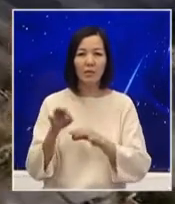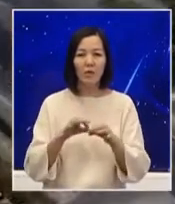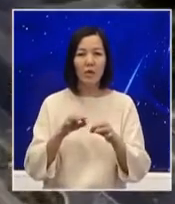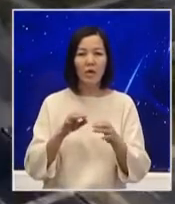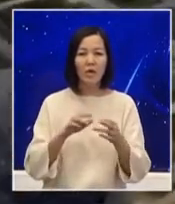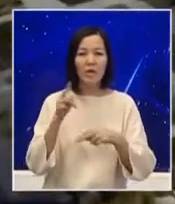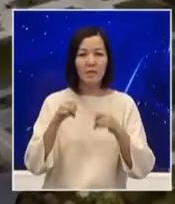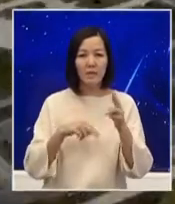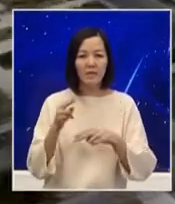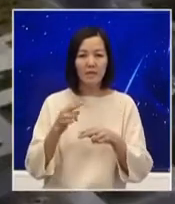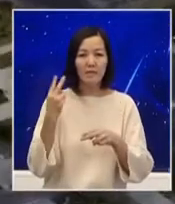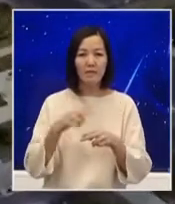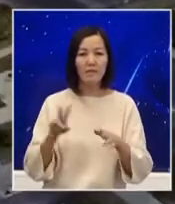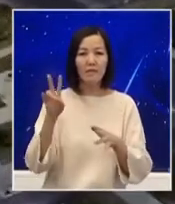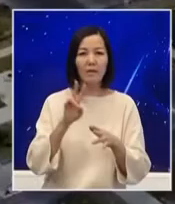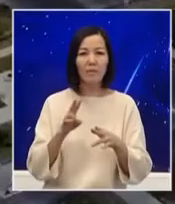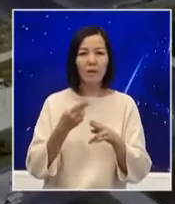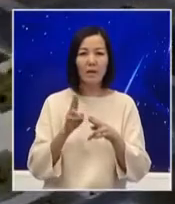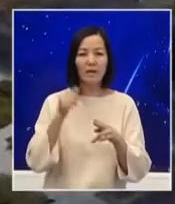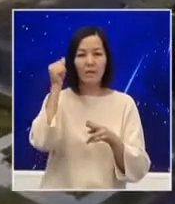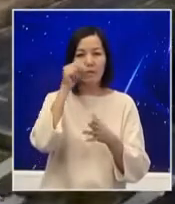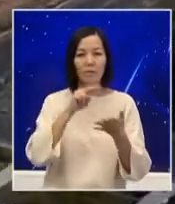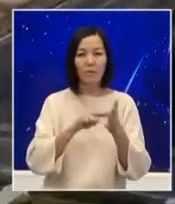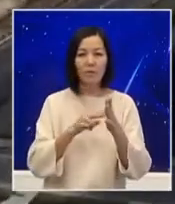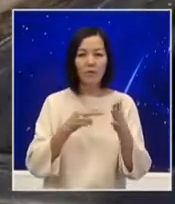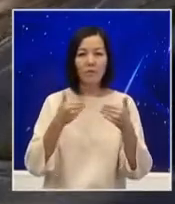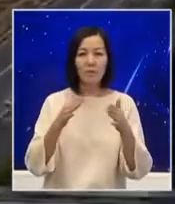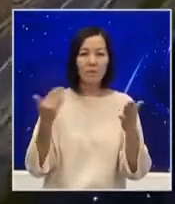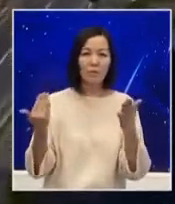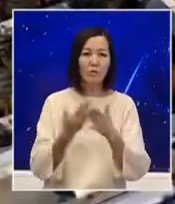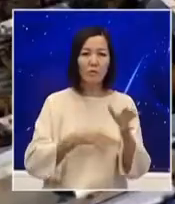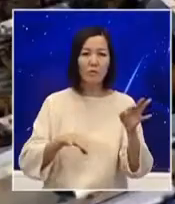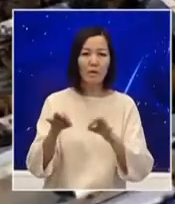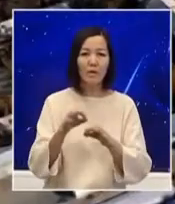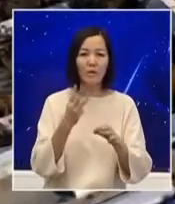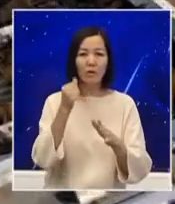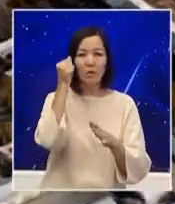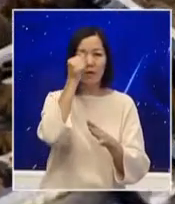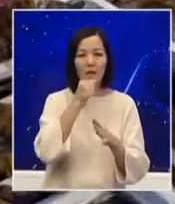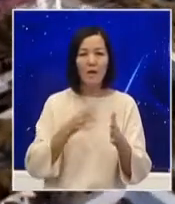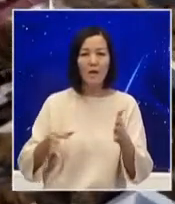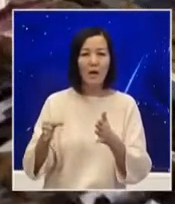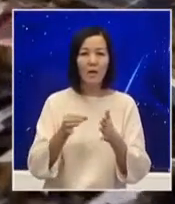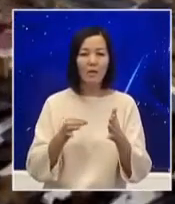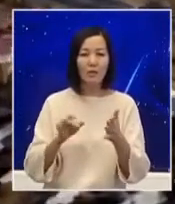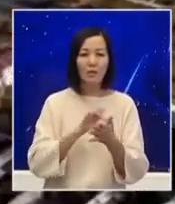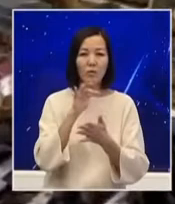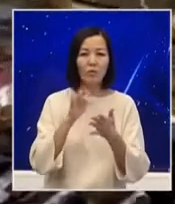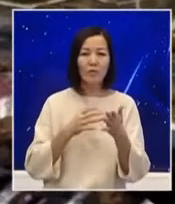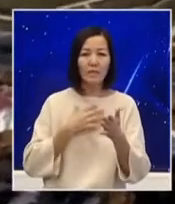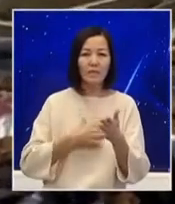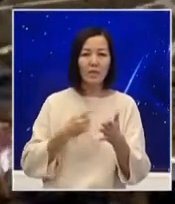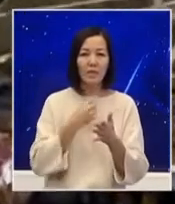архитектуры и градостроительства. 20 ноября текущего года планируется запуск пилотного проекта в трех городах областного значения